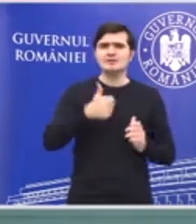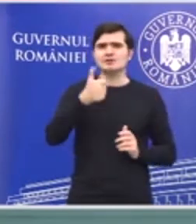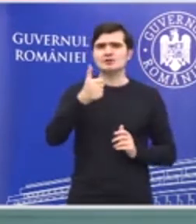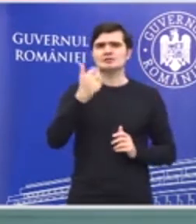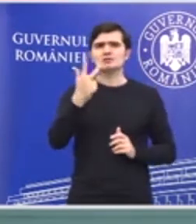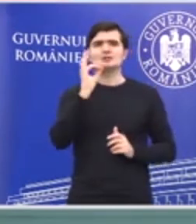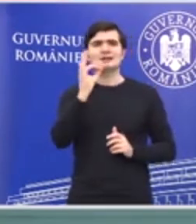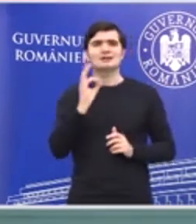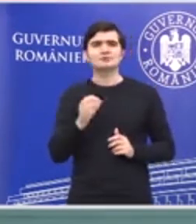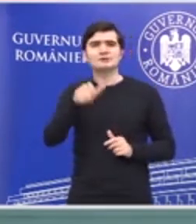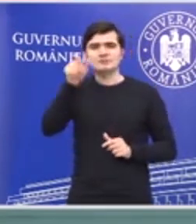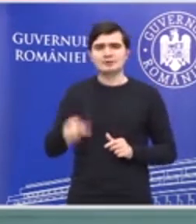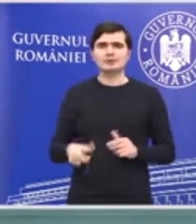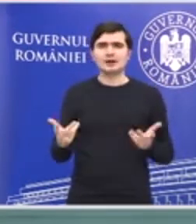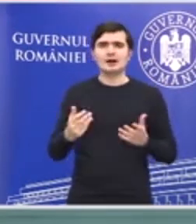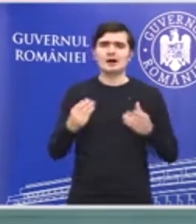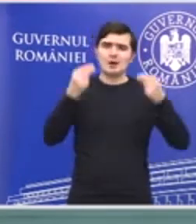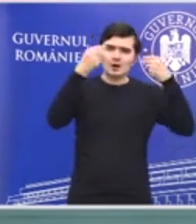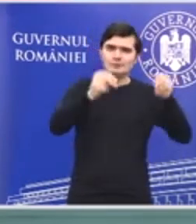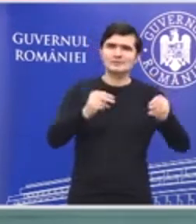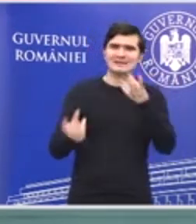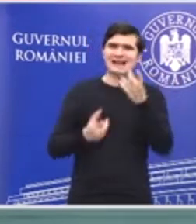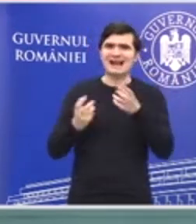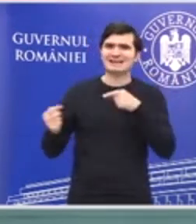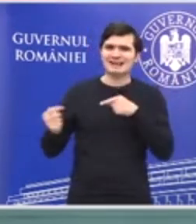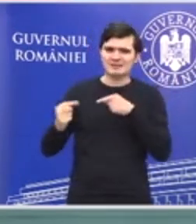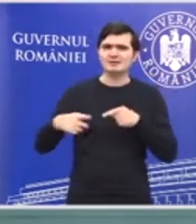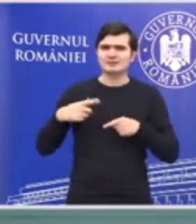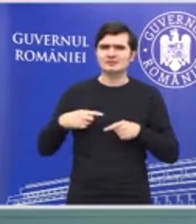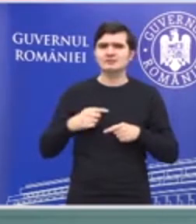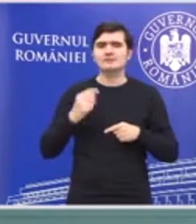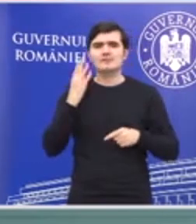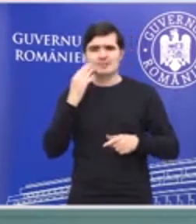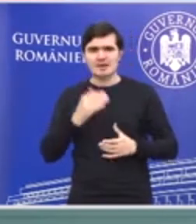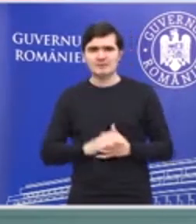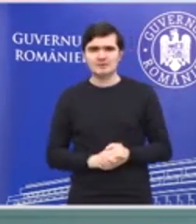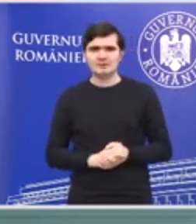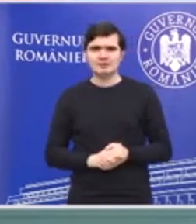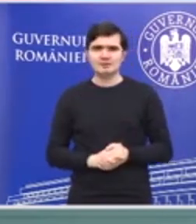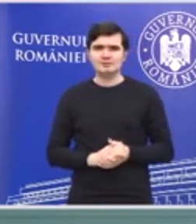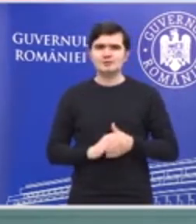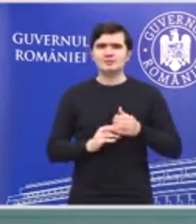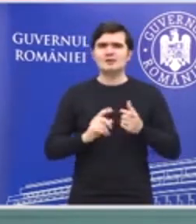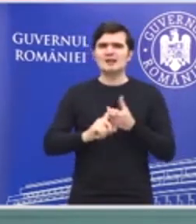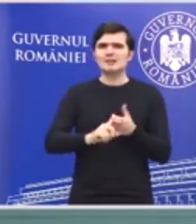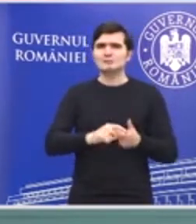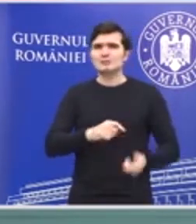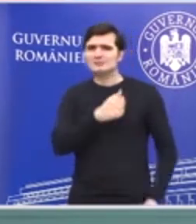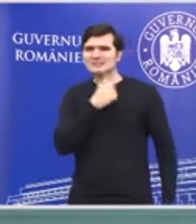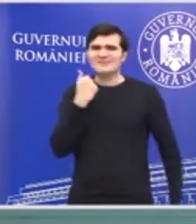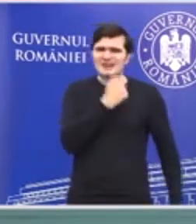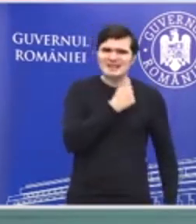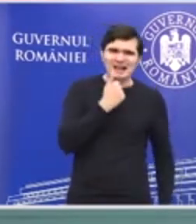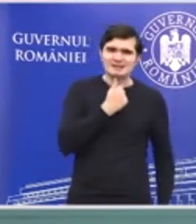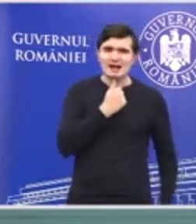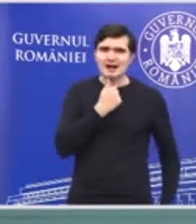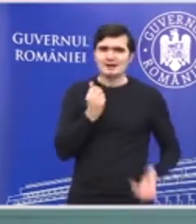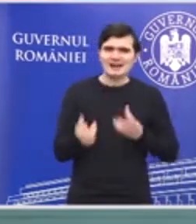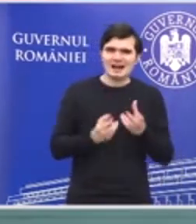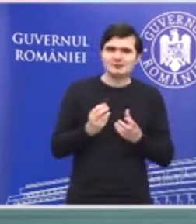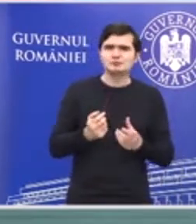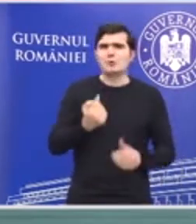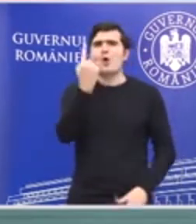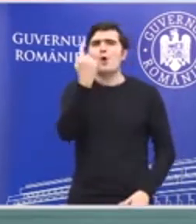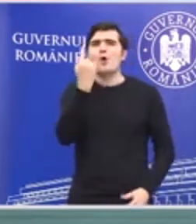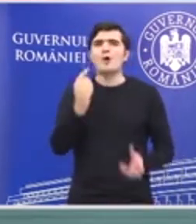63% dintre persoanele care au raportat reacții adverse sunt de sex feminin. În funcție de severitatea manifestărilor, a fost raportată o